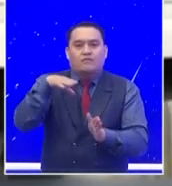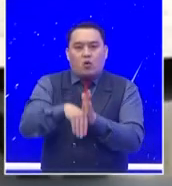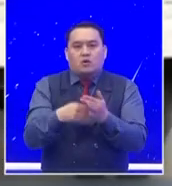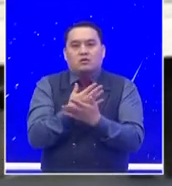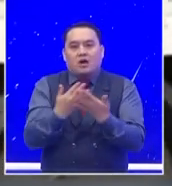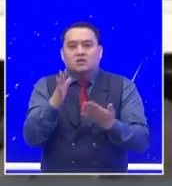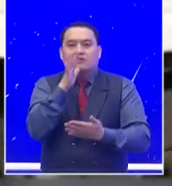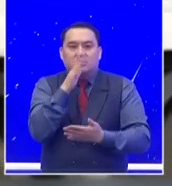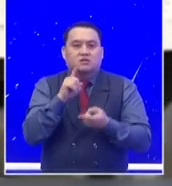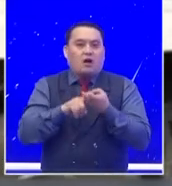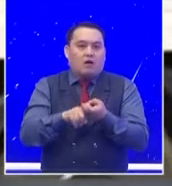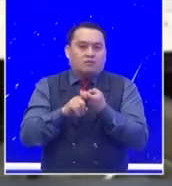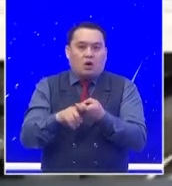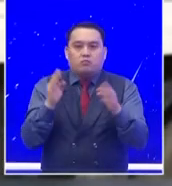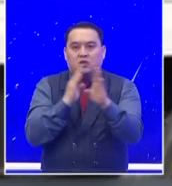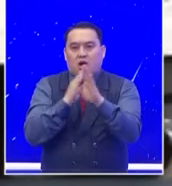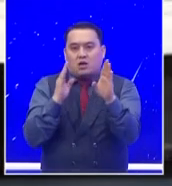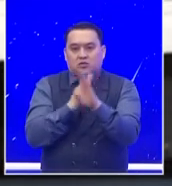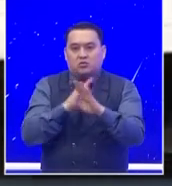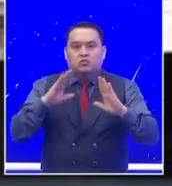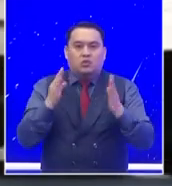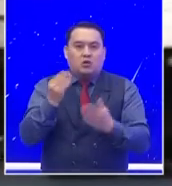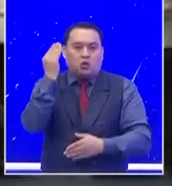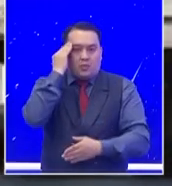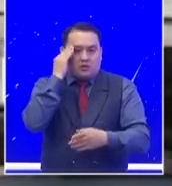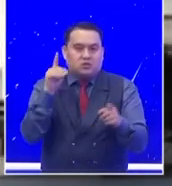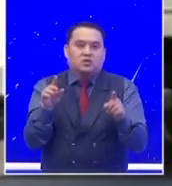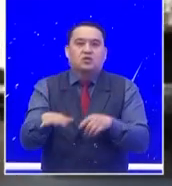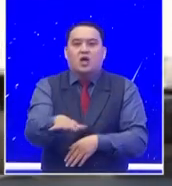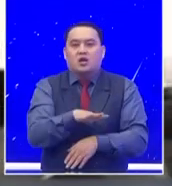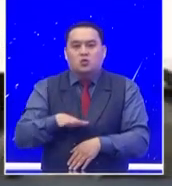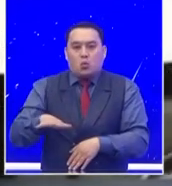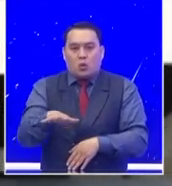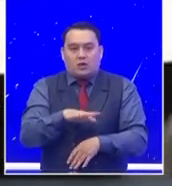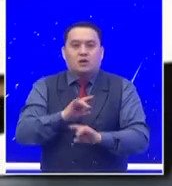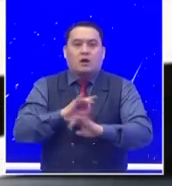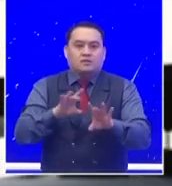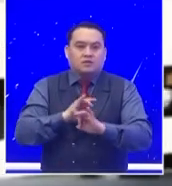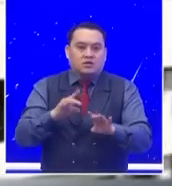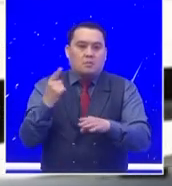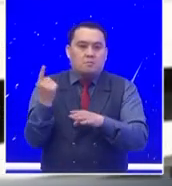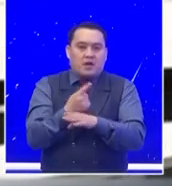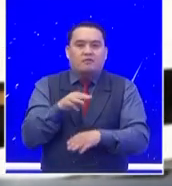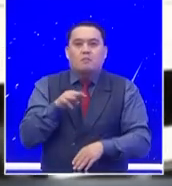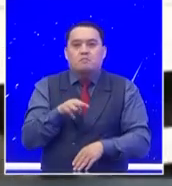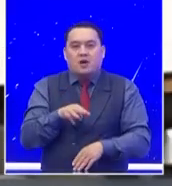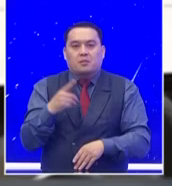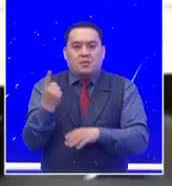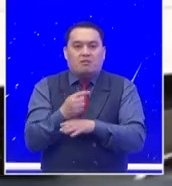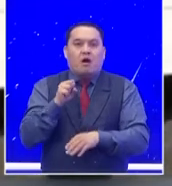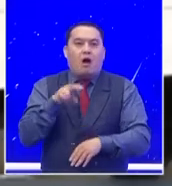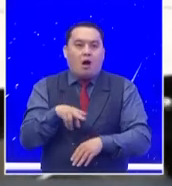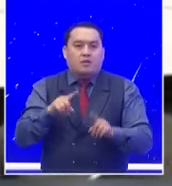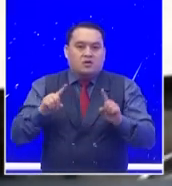разное время в зависимости от природно-климатических особенностей территории отмечается сообщение с 1 марта по 1 апреля